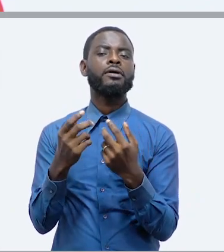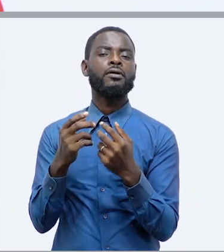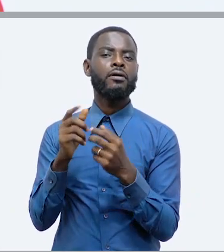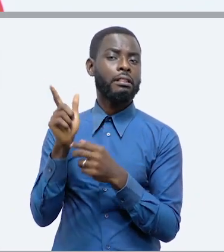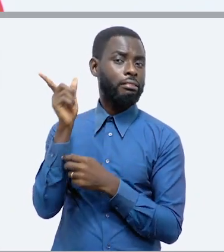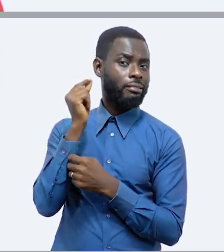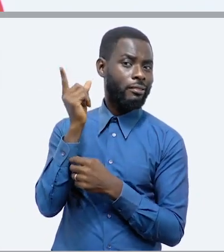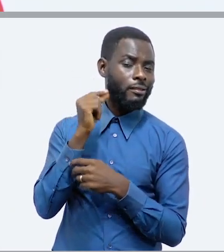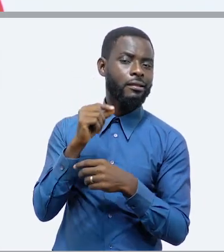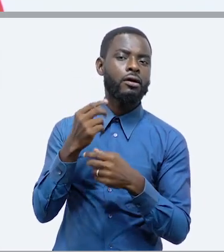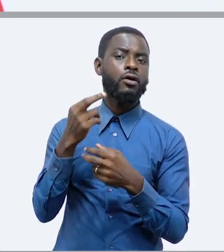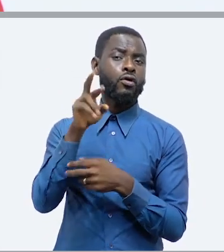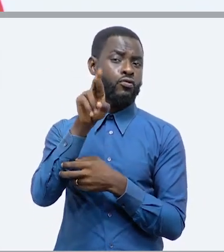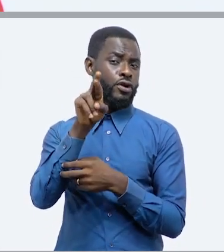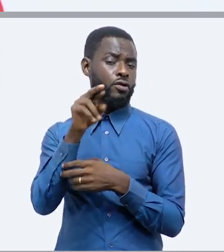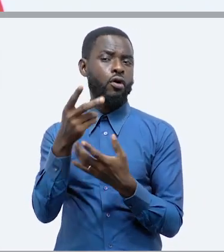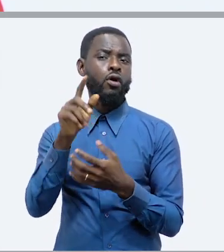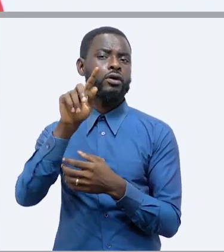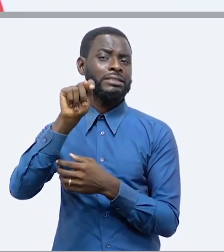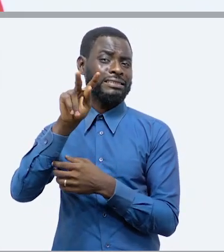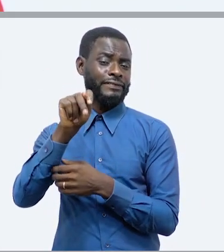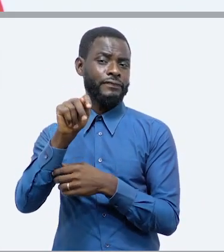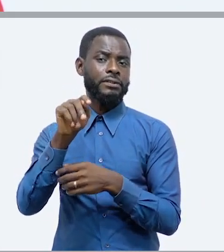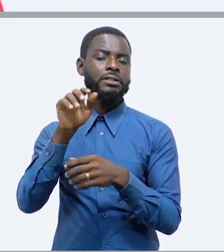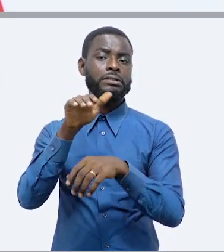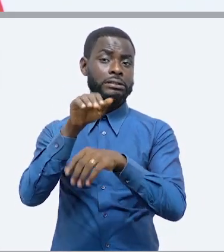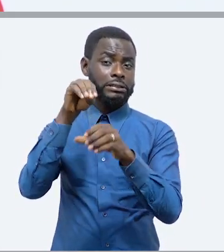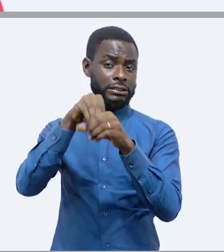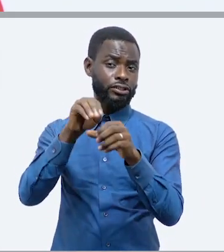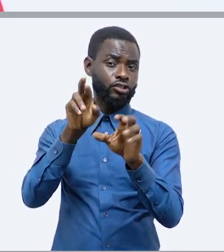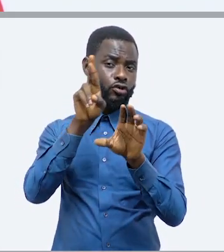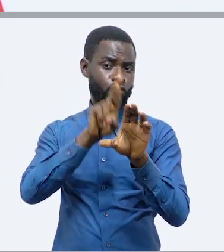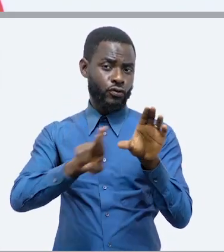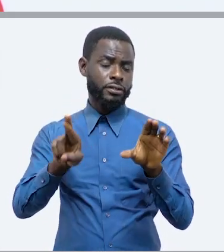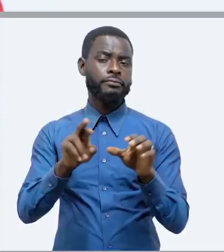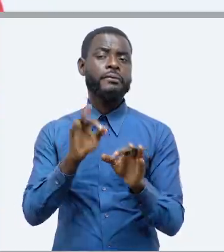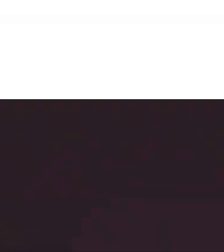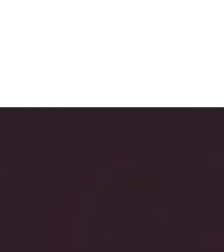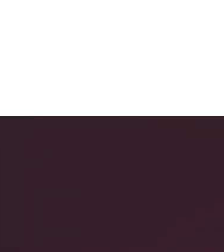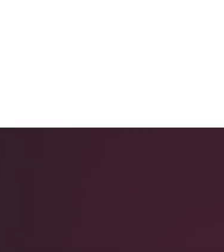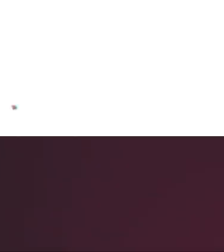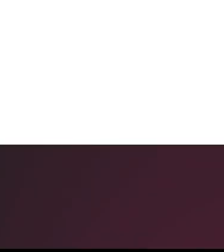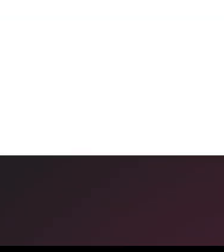Ye radio lo TV no. Ye okpokpae anu. Hishi jugbaan.